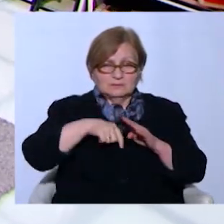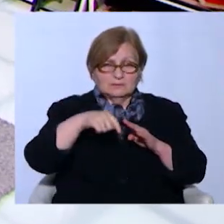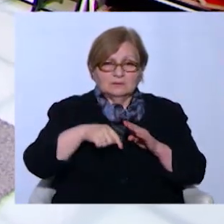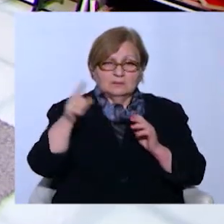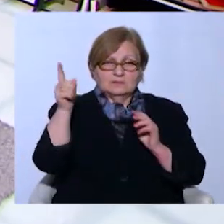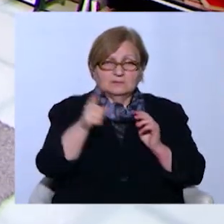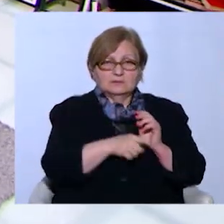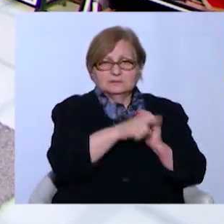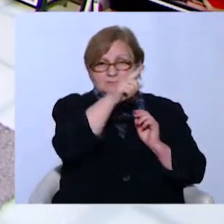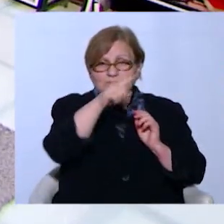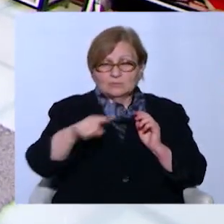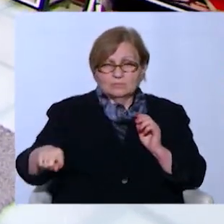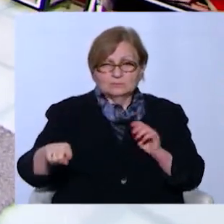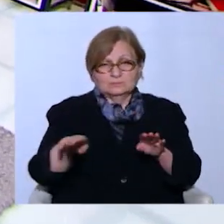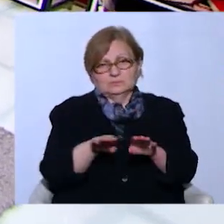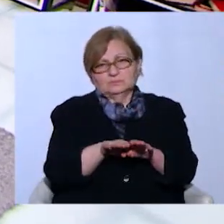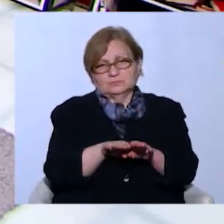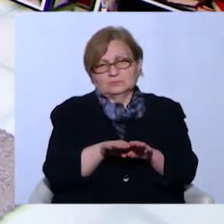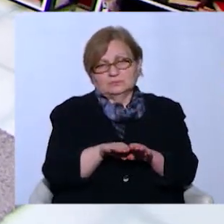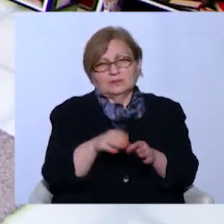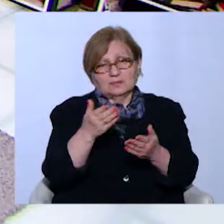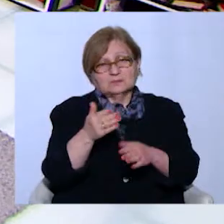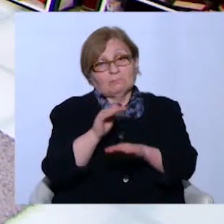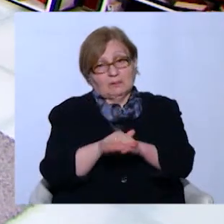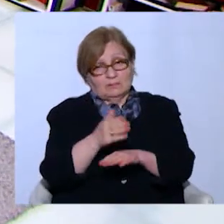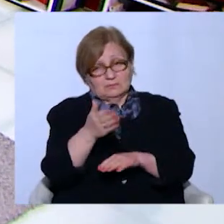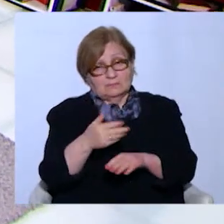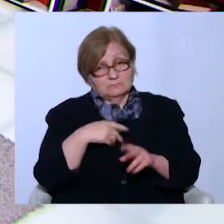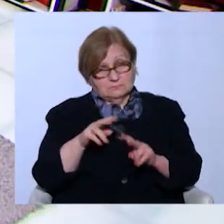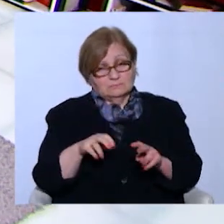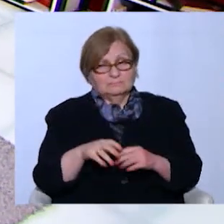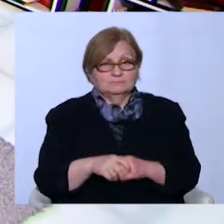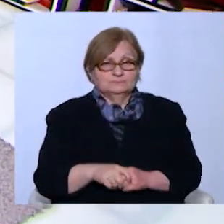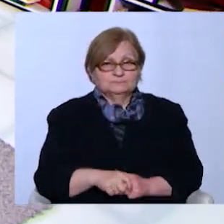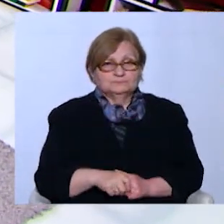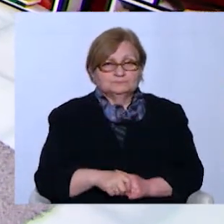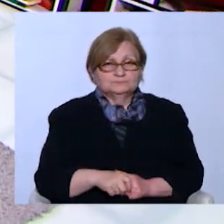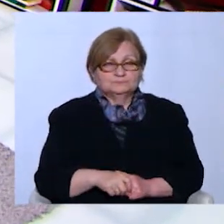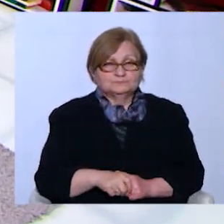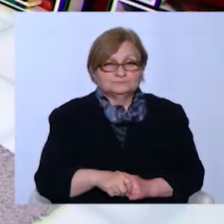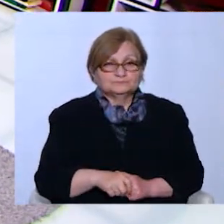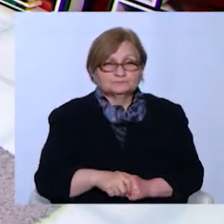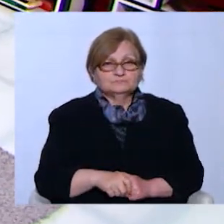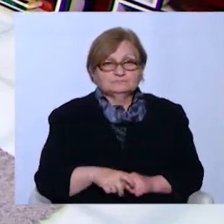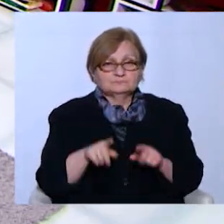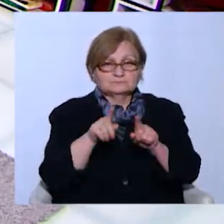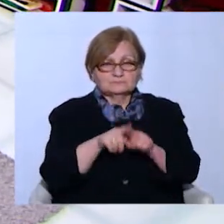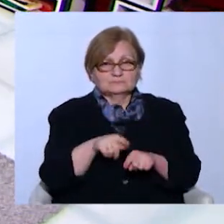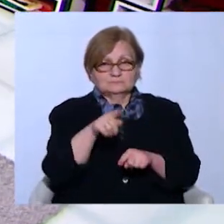დიაგონალები ერთმანეთის ტოლია. აი ეს არის მისი დასაბუთება. აი შემდეგ სლაიდზე არის ეს ჩაწერილი იგივე ამოცანა,